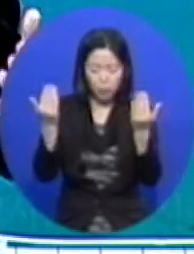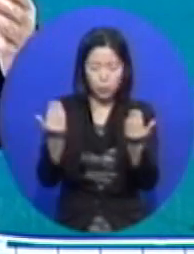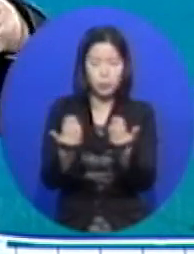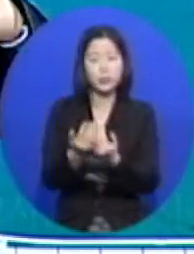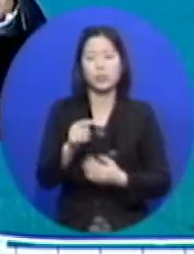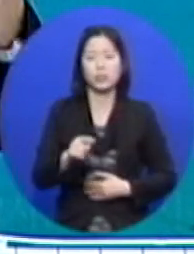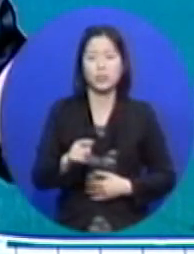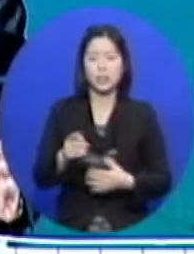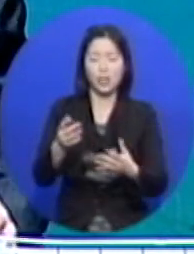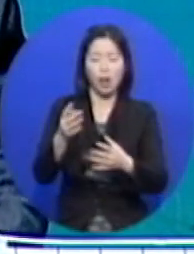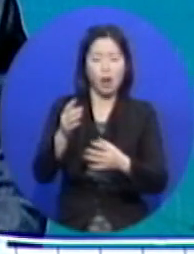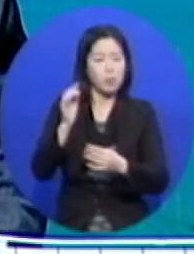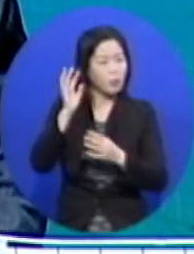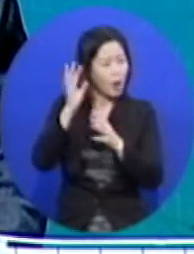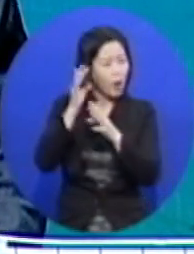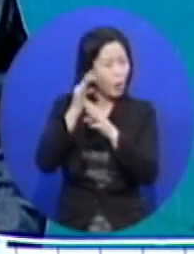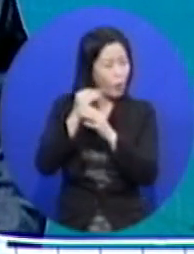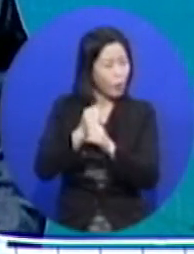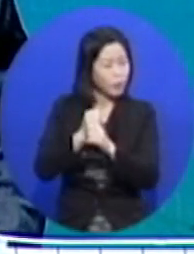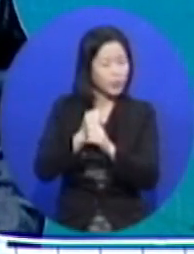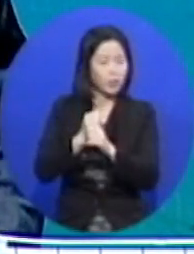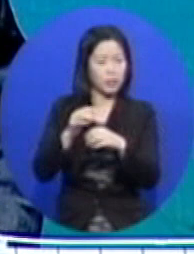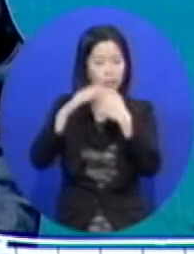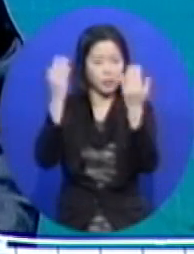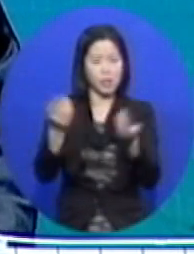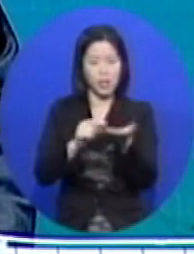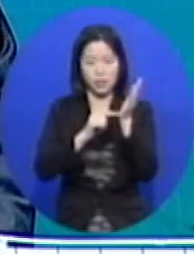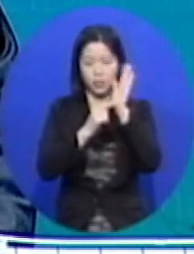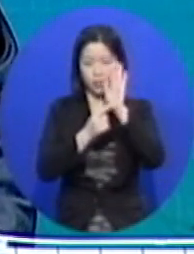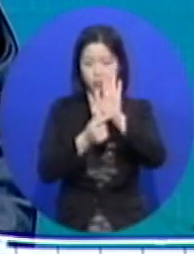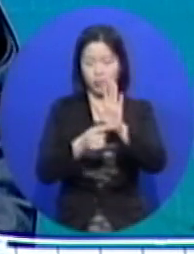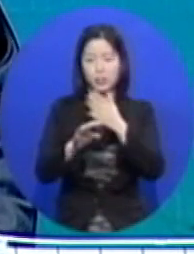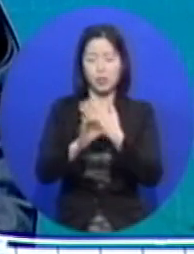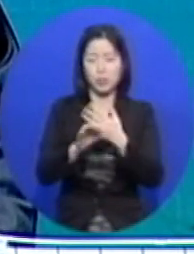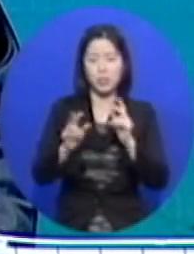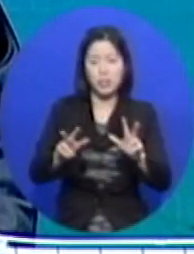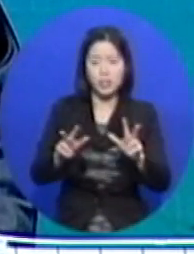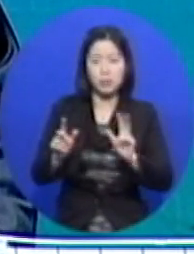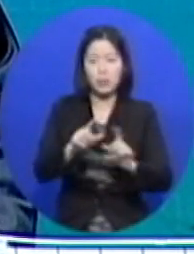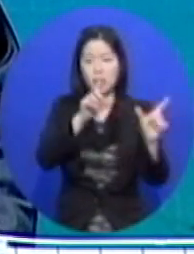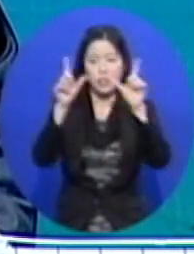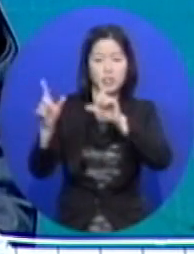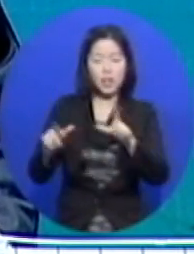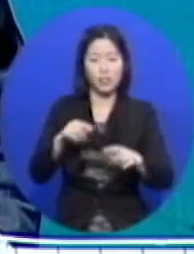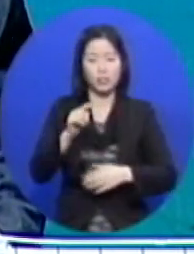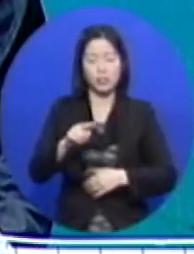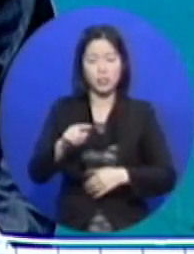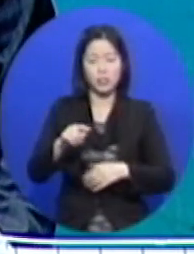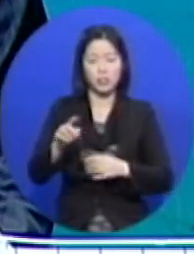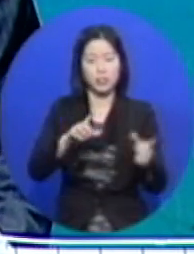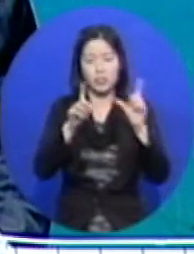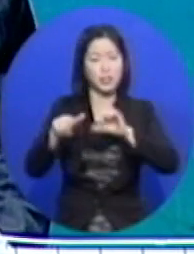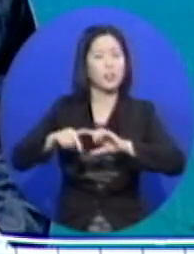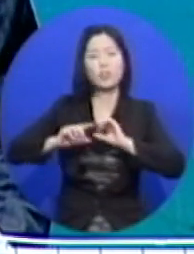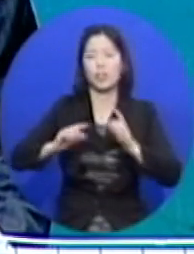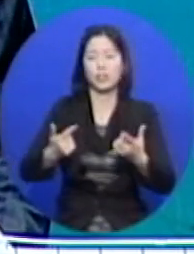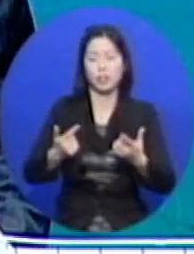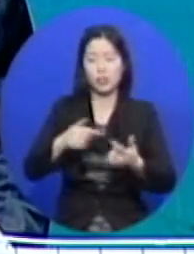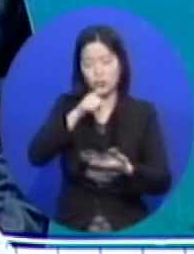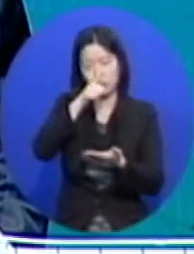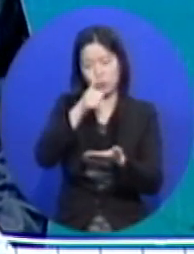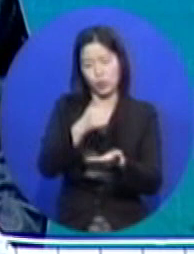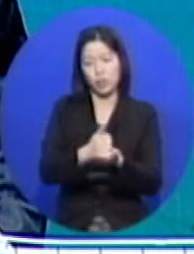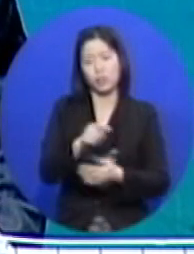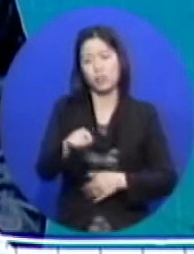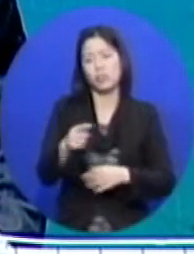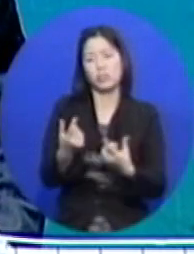언젠가는 다 드러난다면 지금 사는게 사는 것이겠습니까 최는 그렇게 무서운